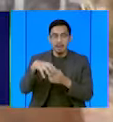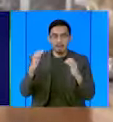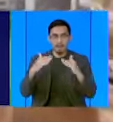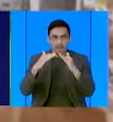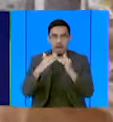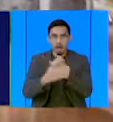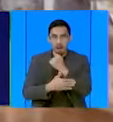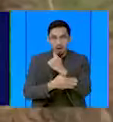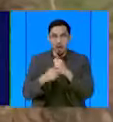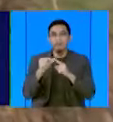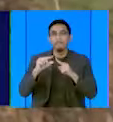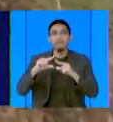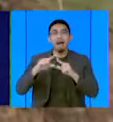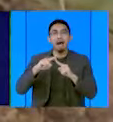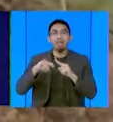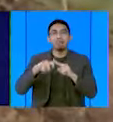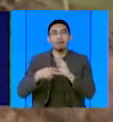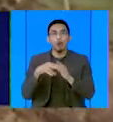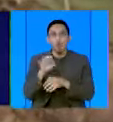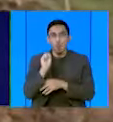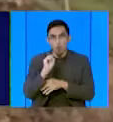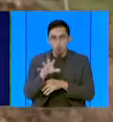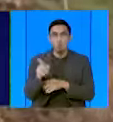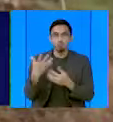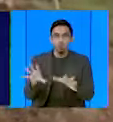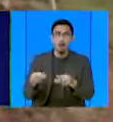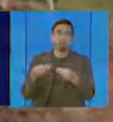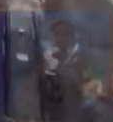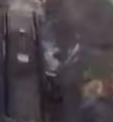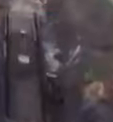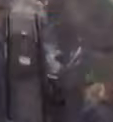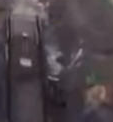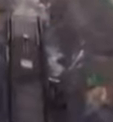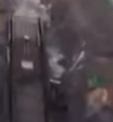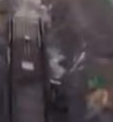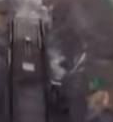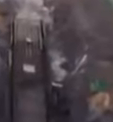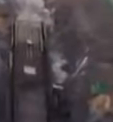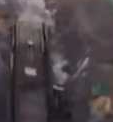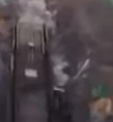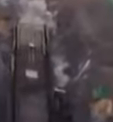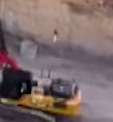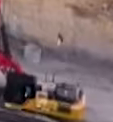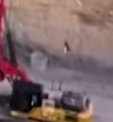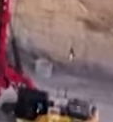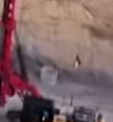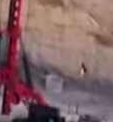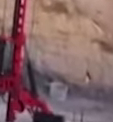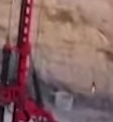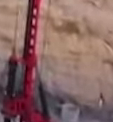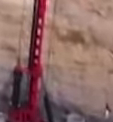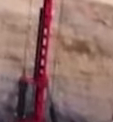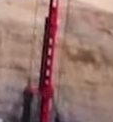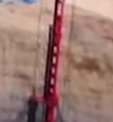ini. Mensesnek Pratikno menyatakan Presiden telah menerima surat pengunduran diri dari wakil kepala Otorita IKN Doni Rahaju dan kepala